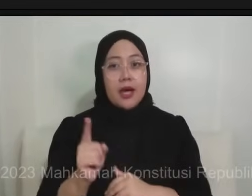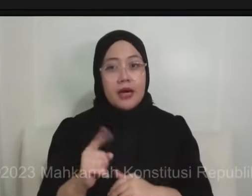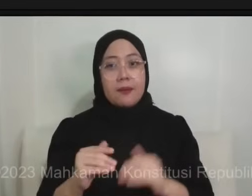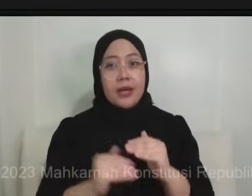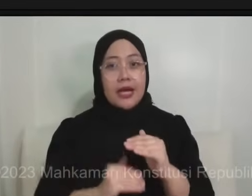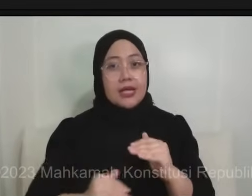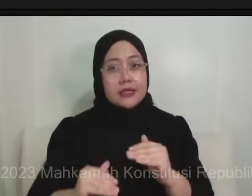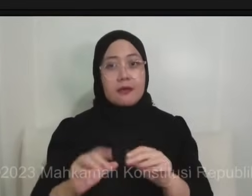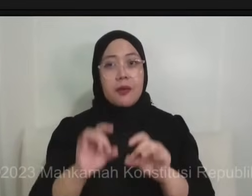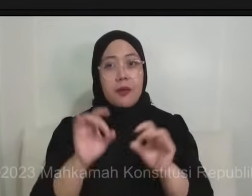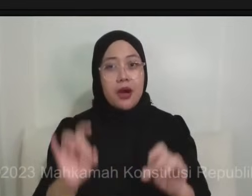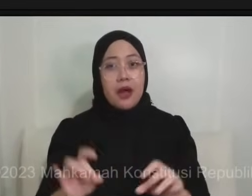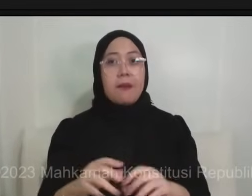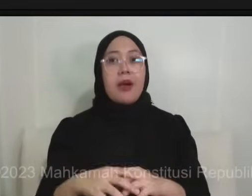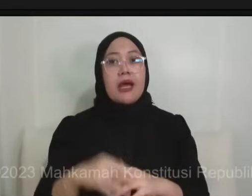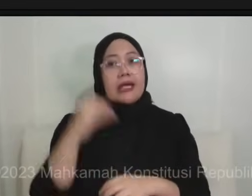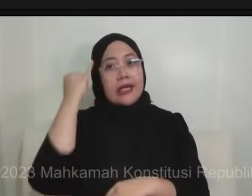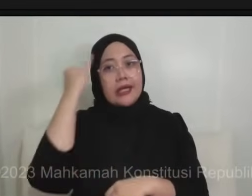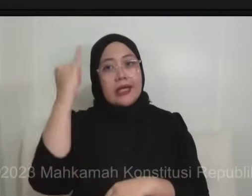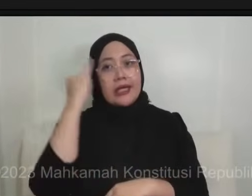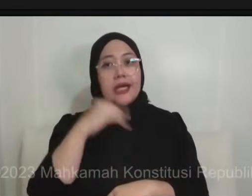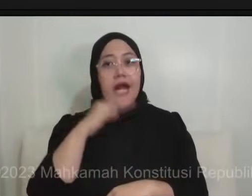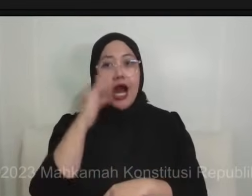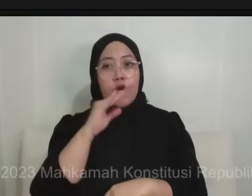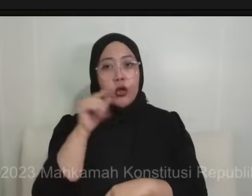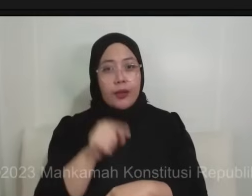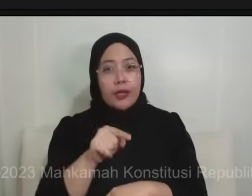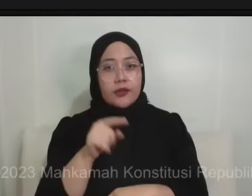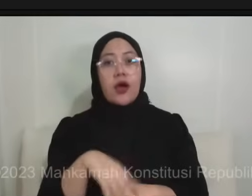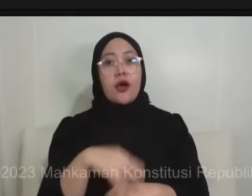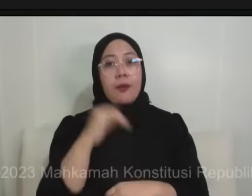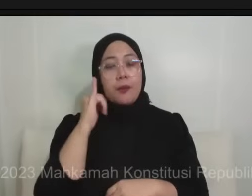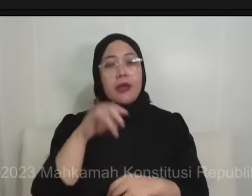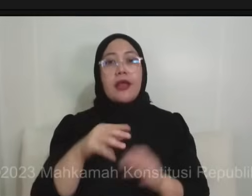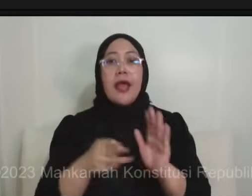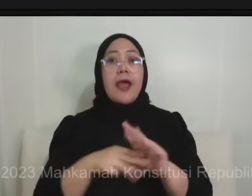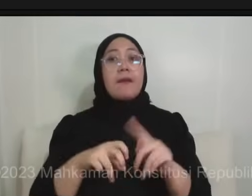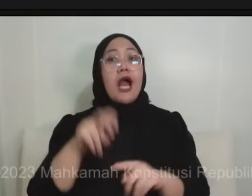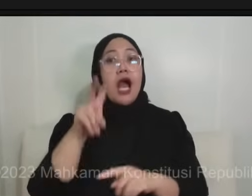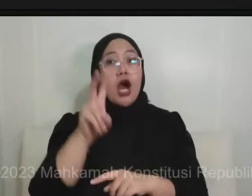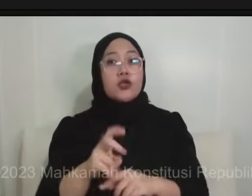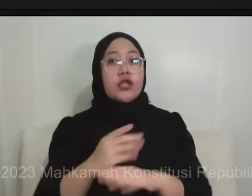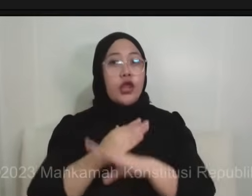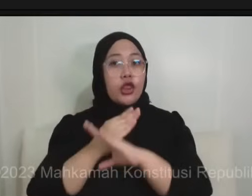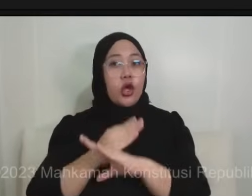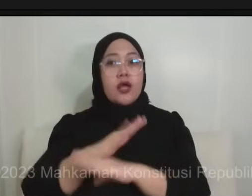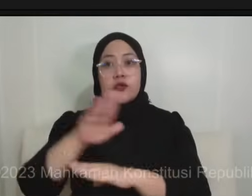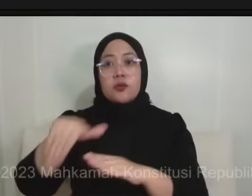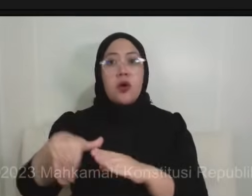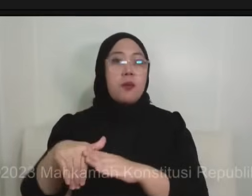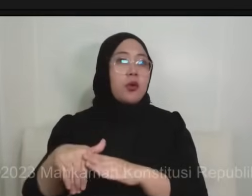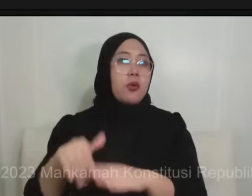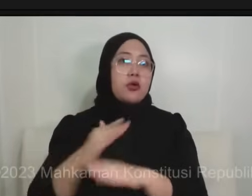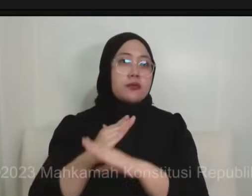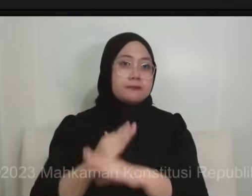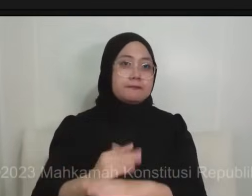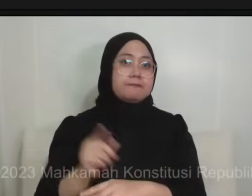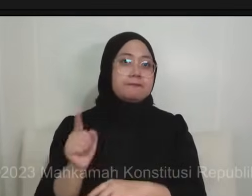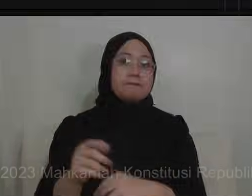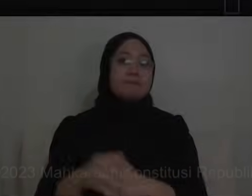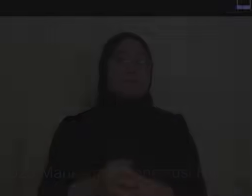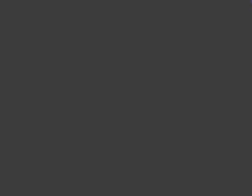Wian argument tersebut di atas saya berpendapat mahkamah seharusnya menolak permohonan pemohon demikian